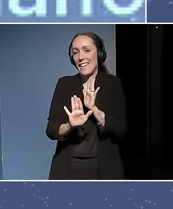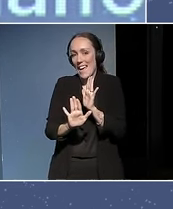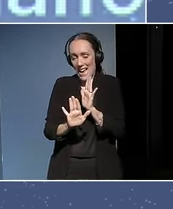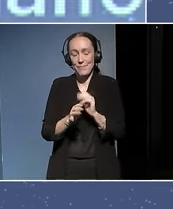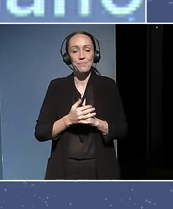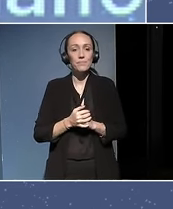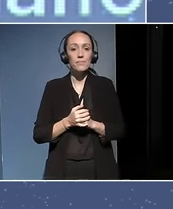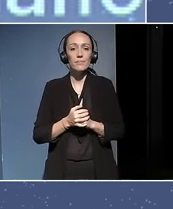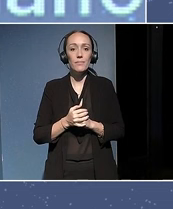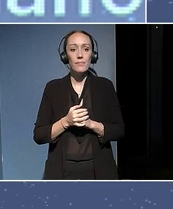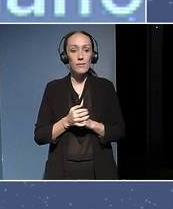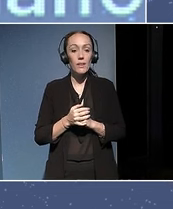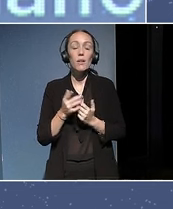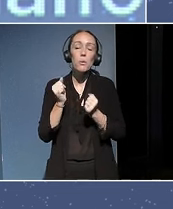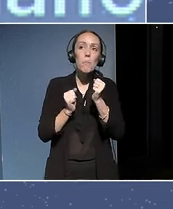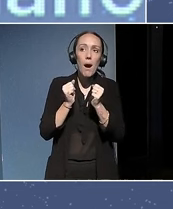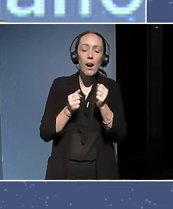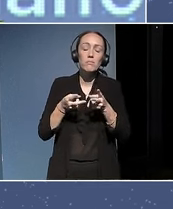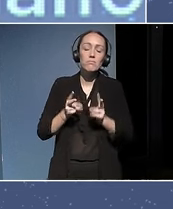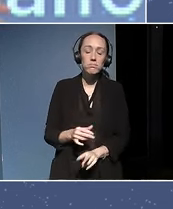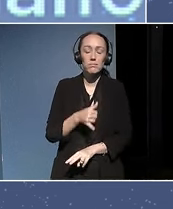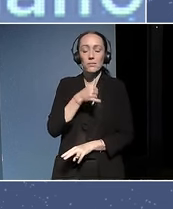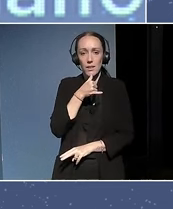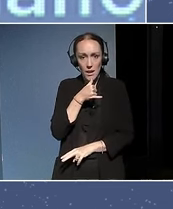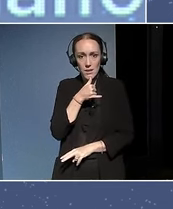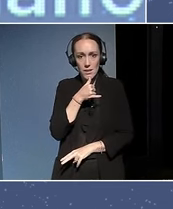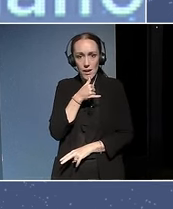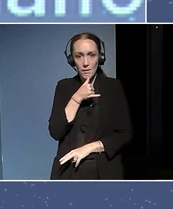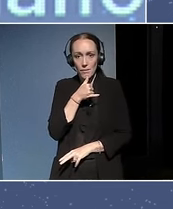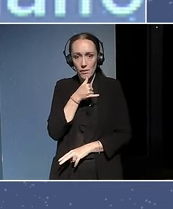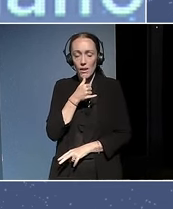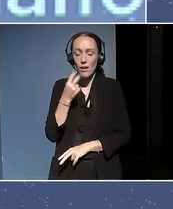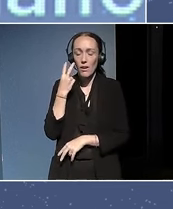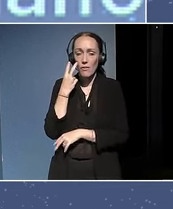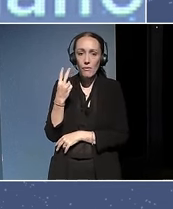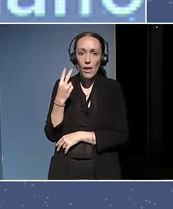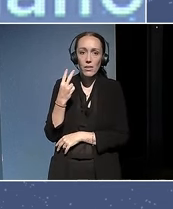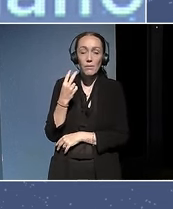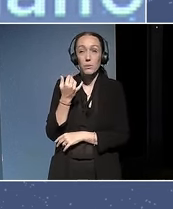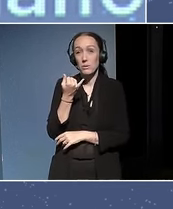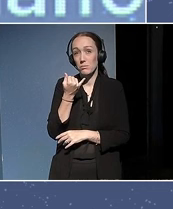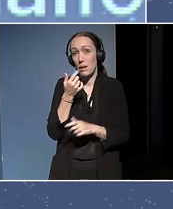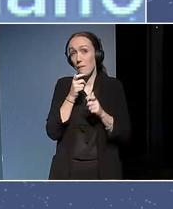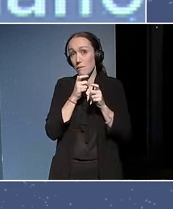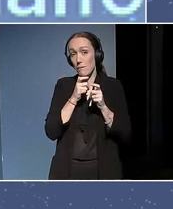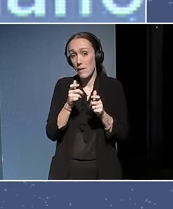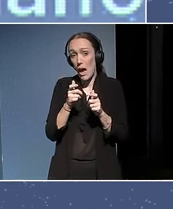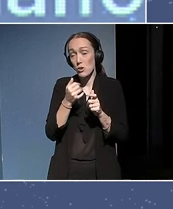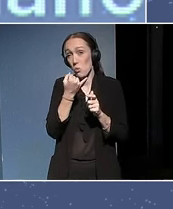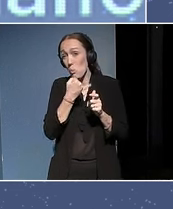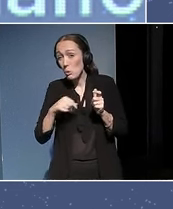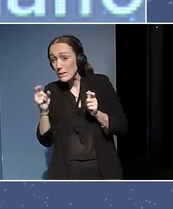vede passare a piedi sul marciapiede l'ultimo giorno disponibile di